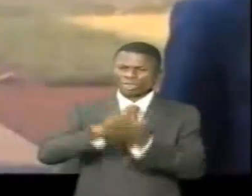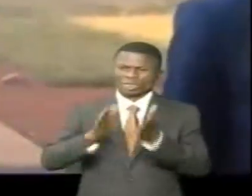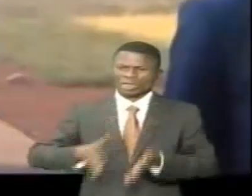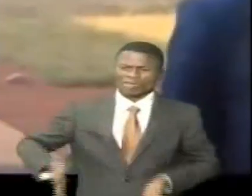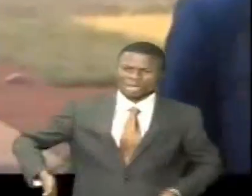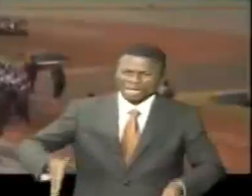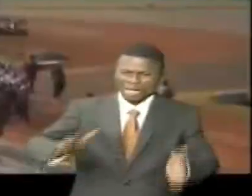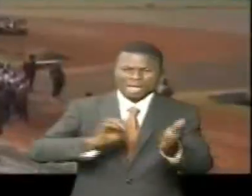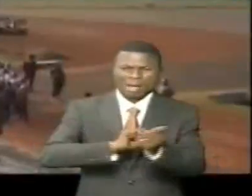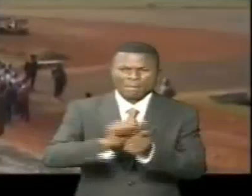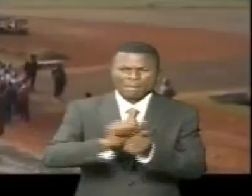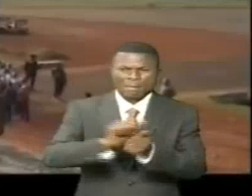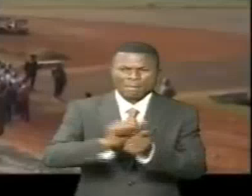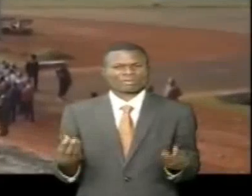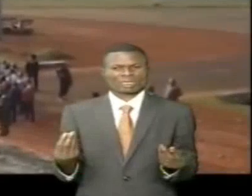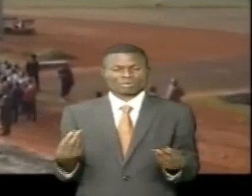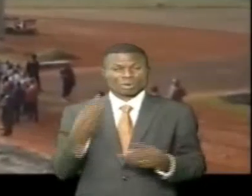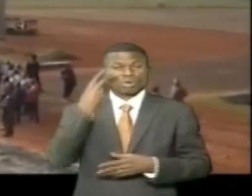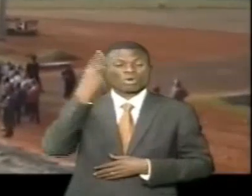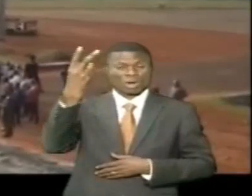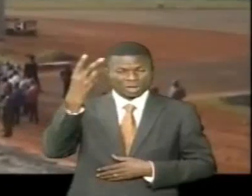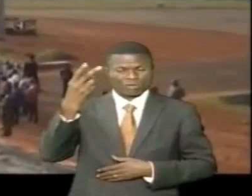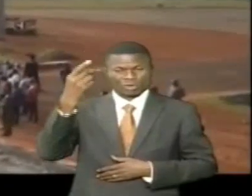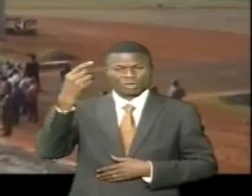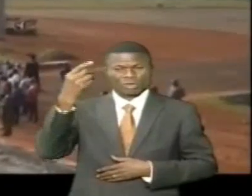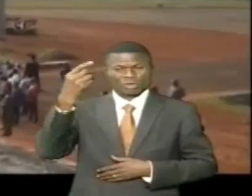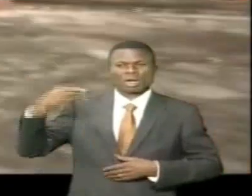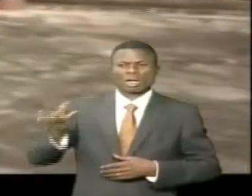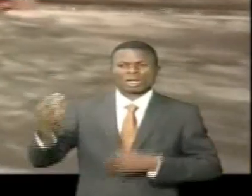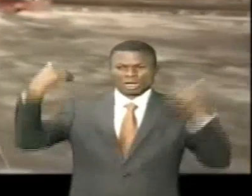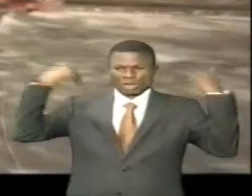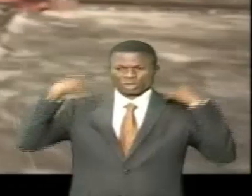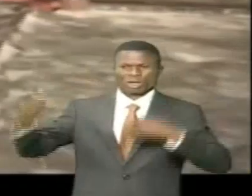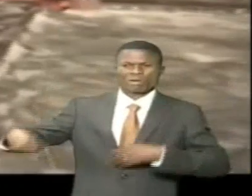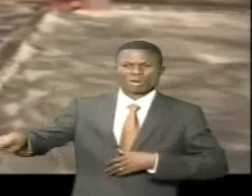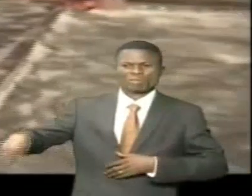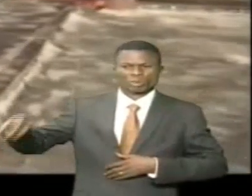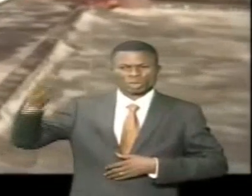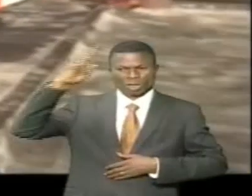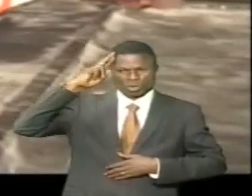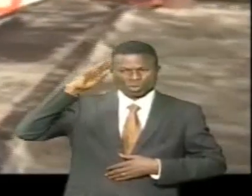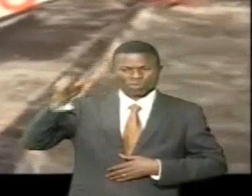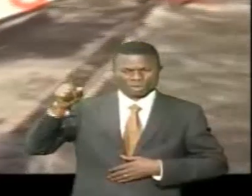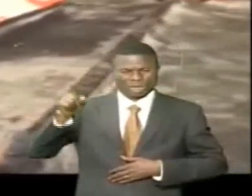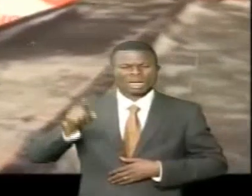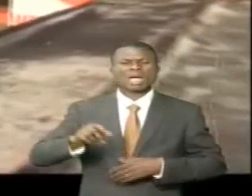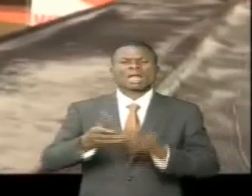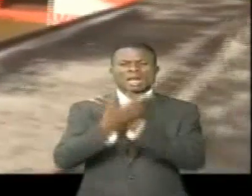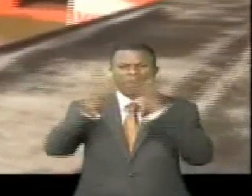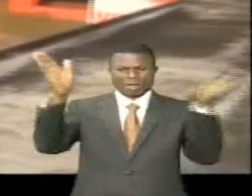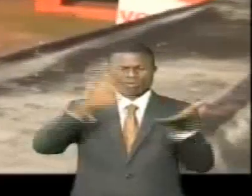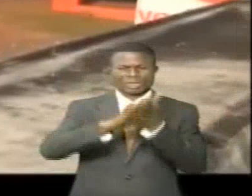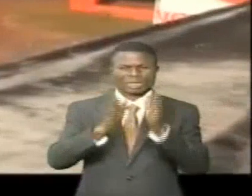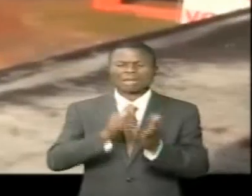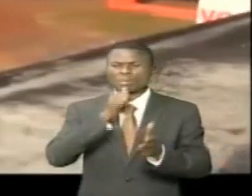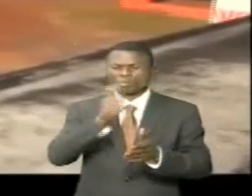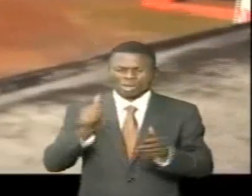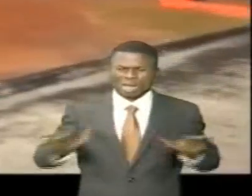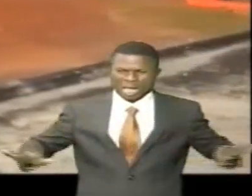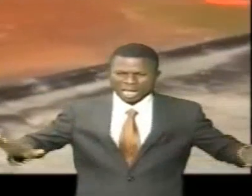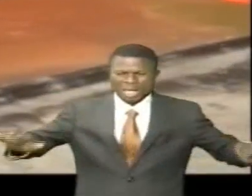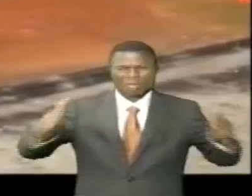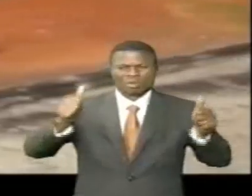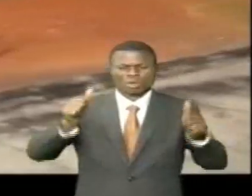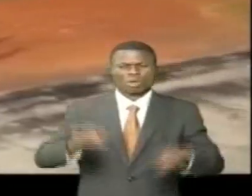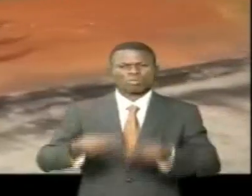du pilote. Dans sa vision, le chef de l'exécutif provincial nourrit l'ambition de moderniser également cet arrêt au gare en vue de